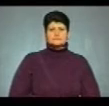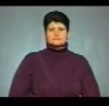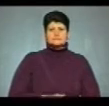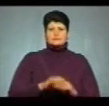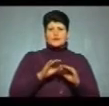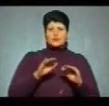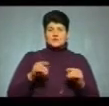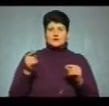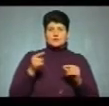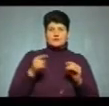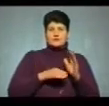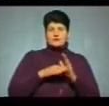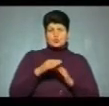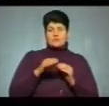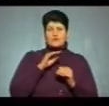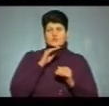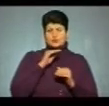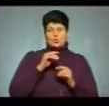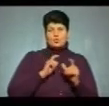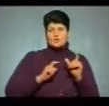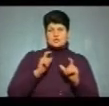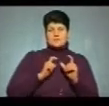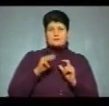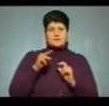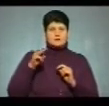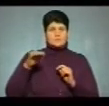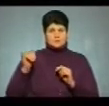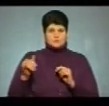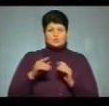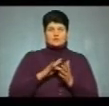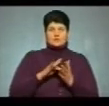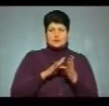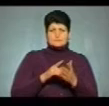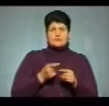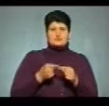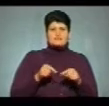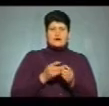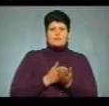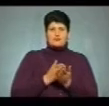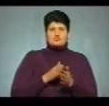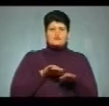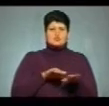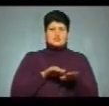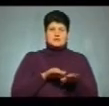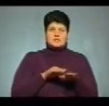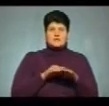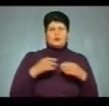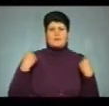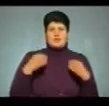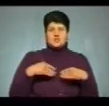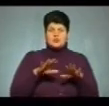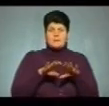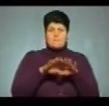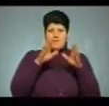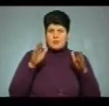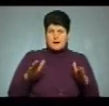Учні Тернопільського вищого професійного училища сфери послуг та туризму шиють плащі-палатки для бійців операції Об'єднаних сил.